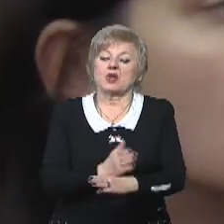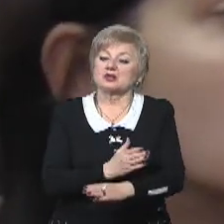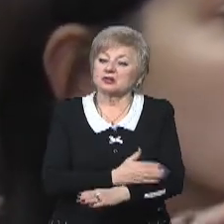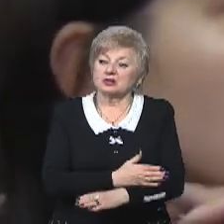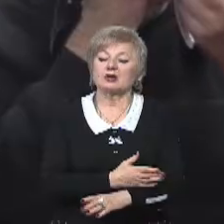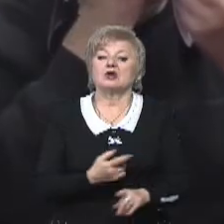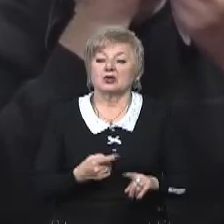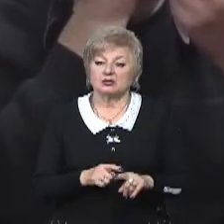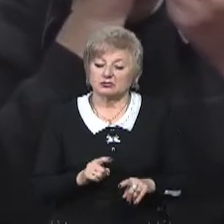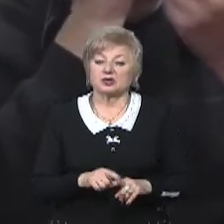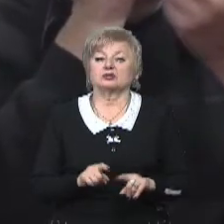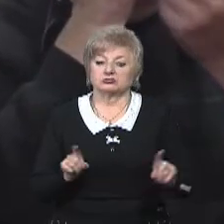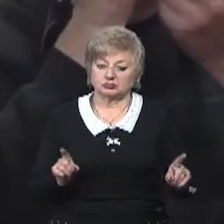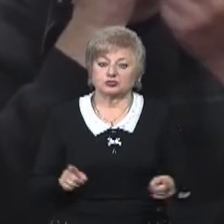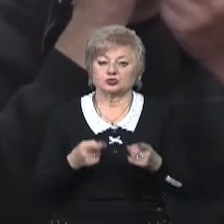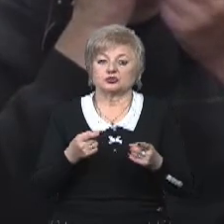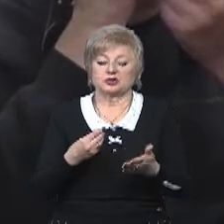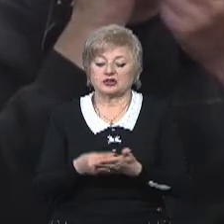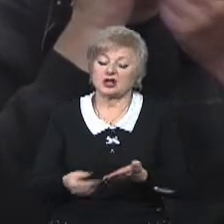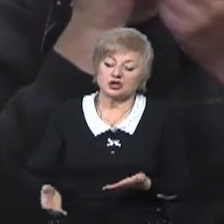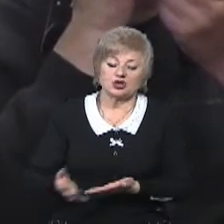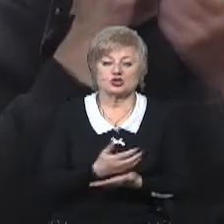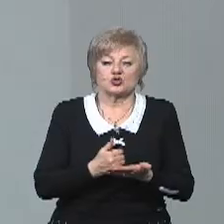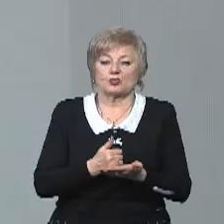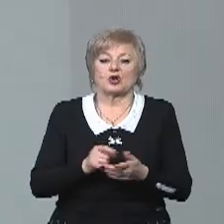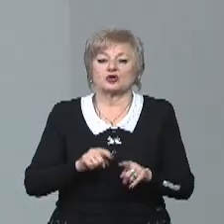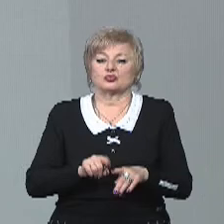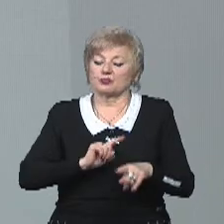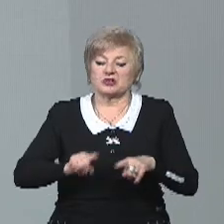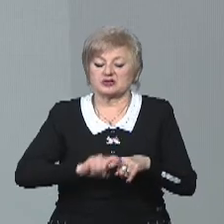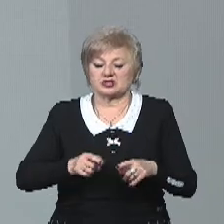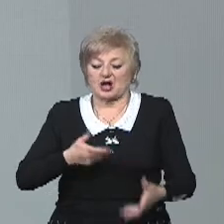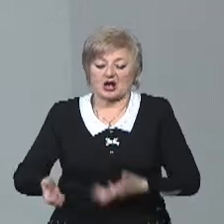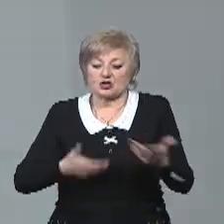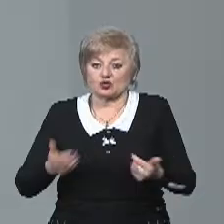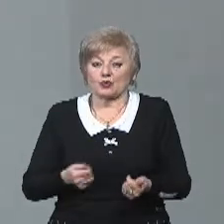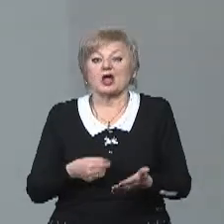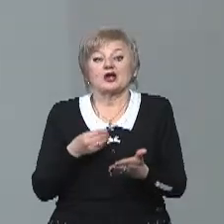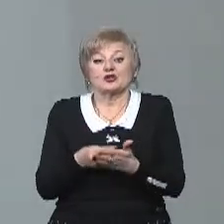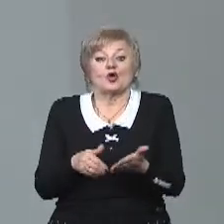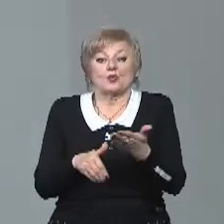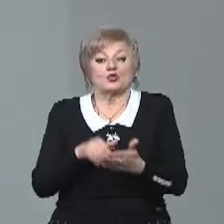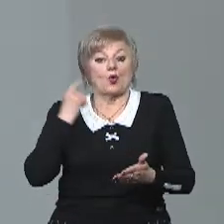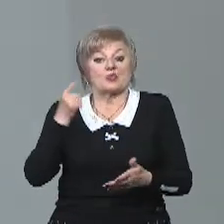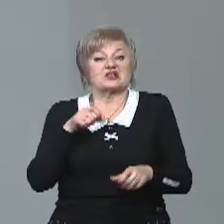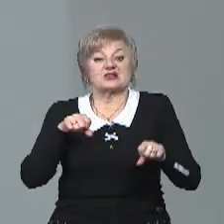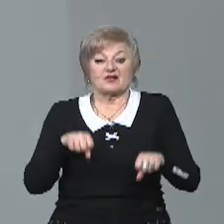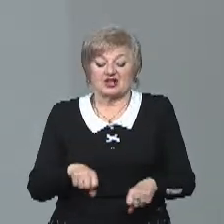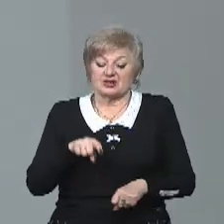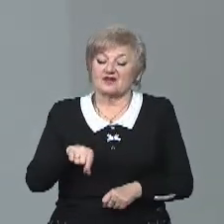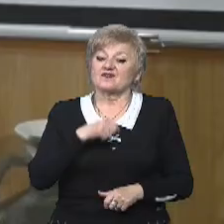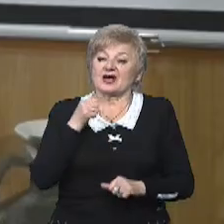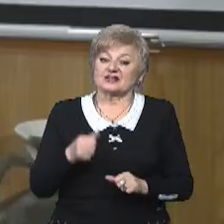заснували краудфандинг – збір коштів, аби пришвидшити розкопки. Крім того, із грошима допомогла й обласна влада. В цьому році